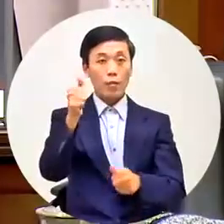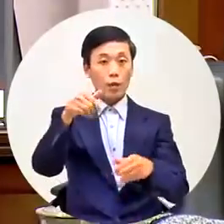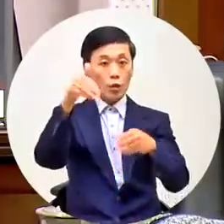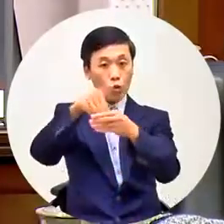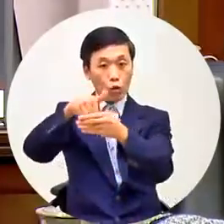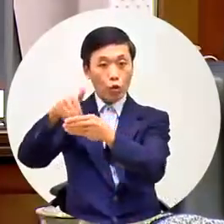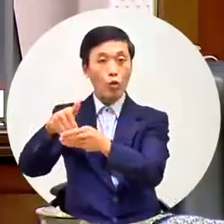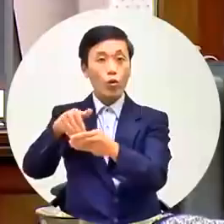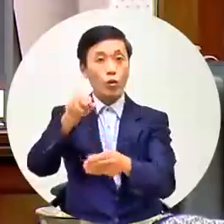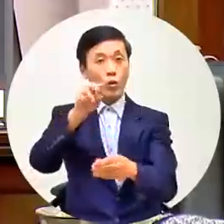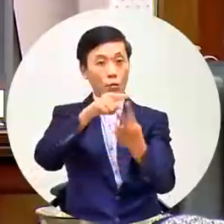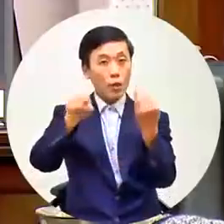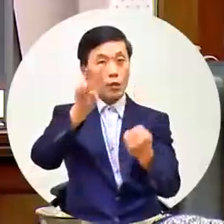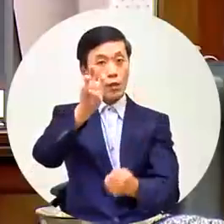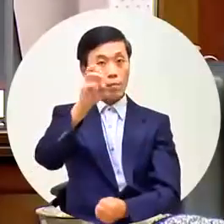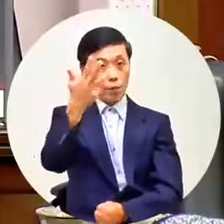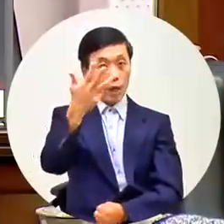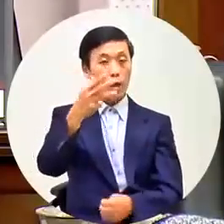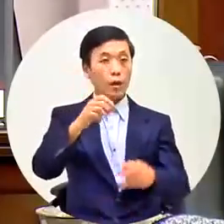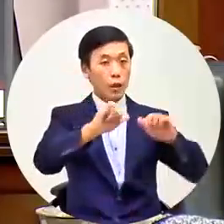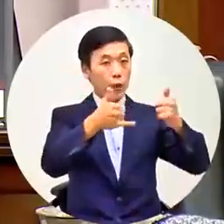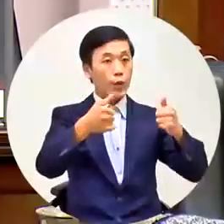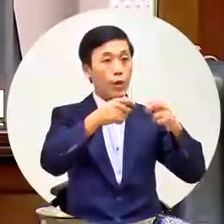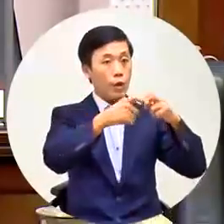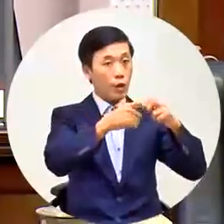李乔如议员26张，